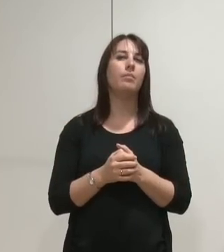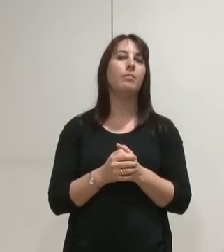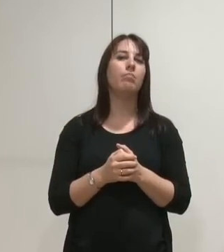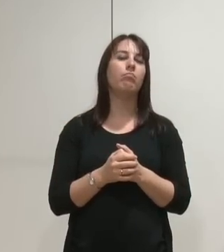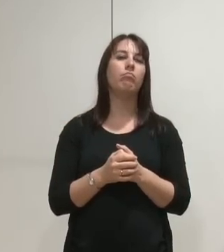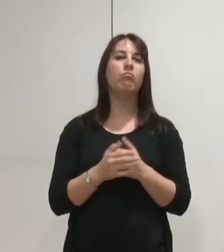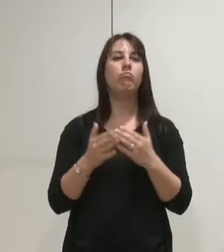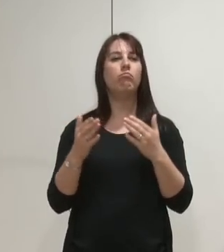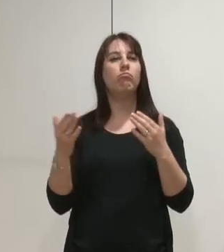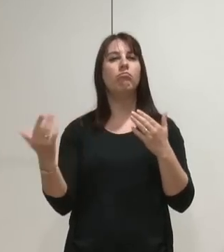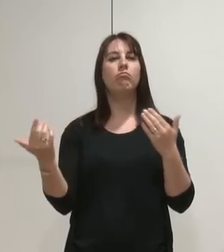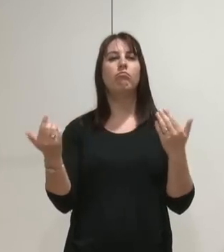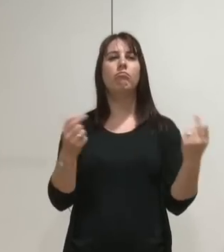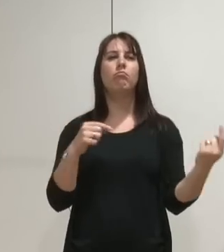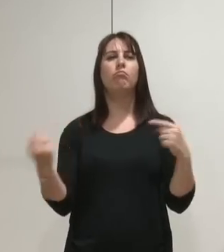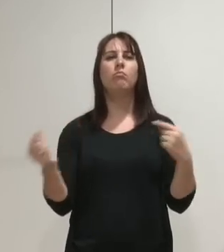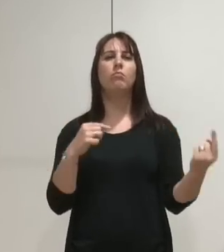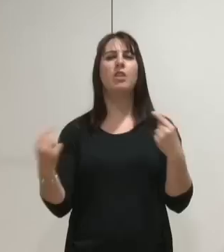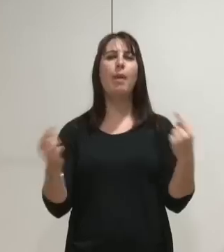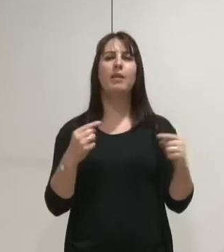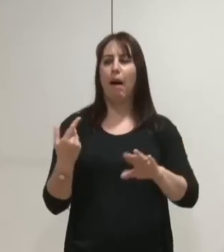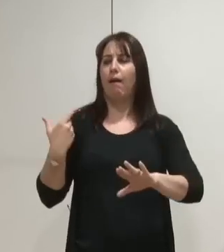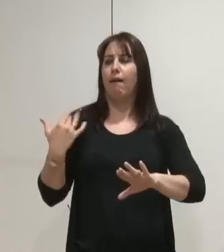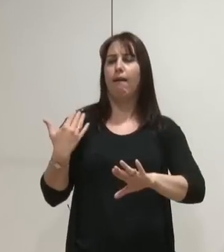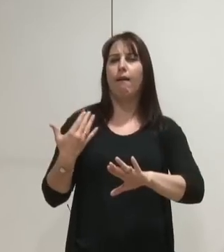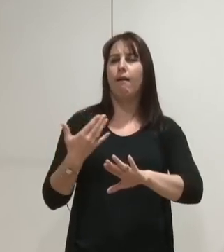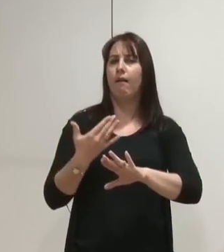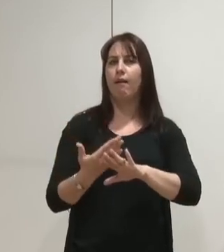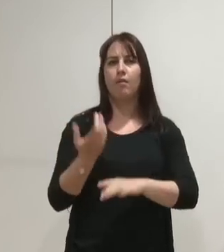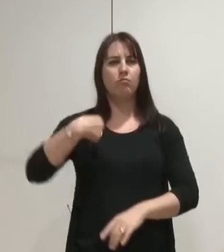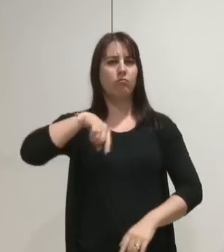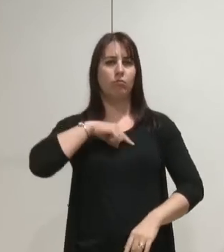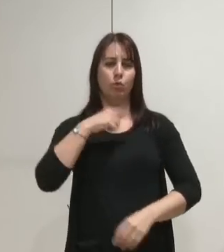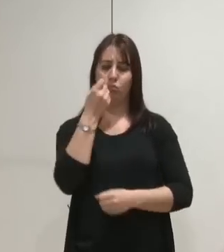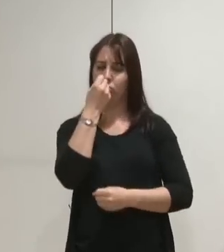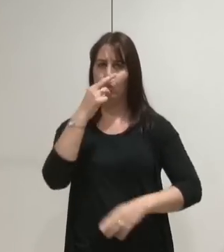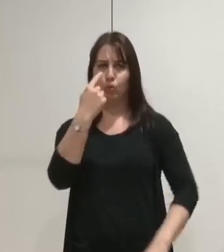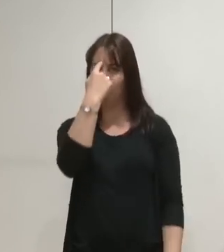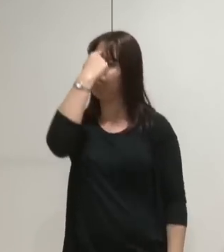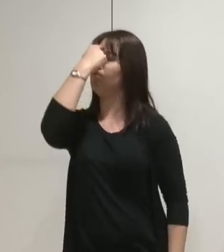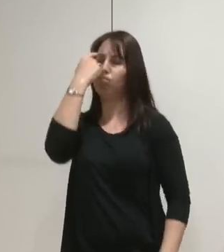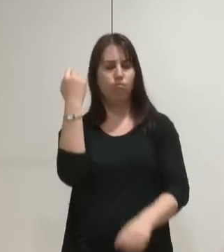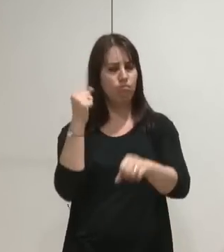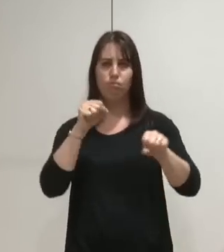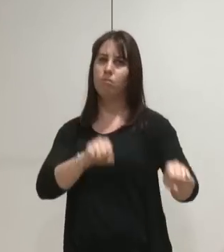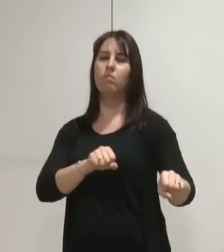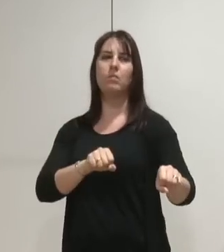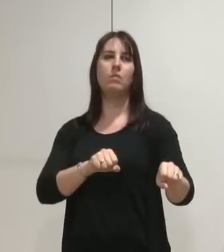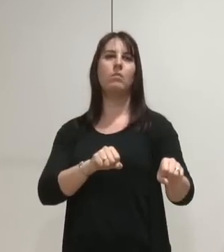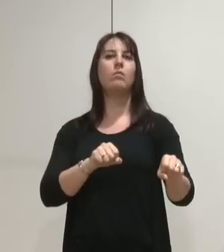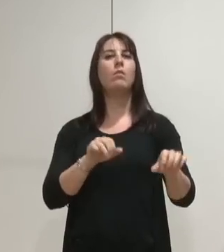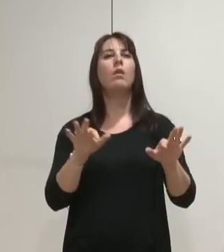développement de notre débat pour que nous avons la conviction que tant sur la